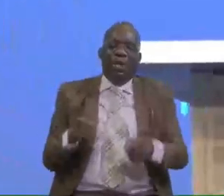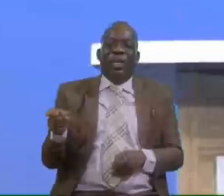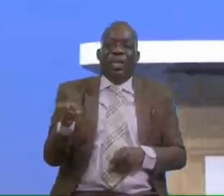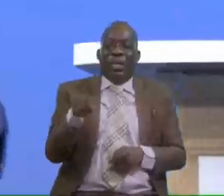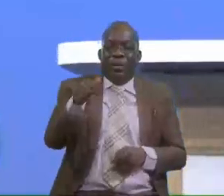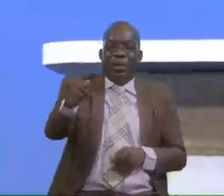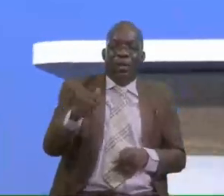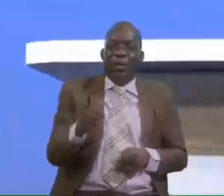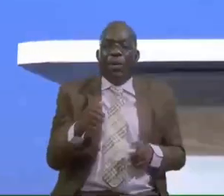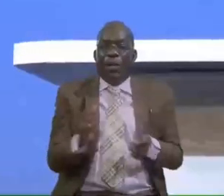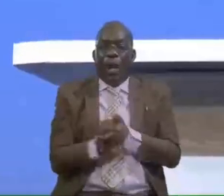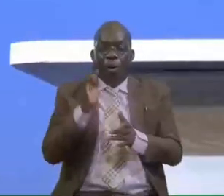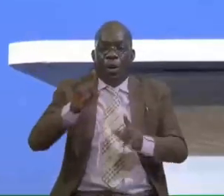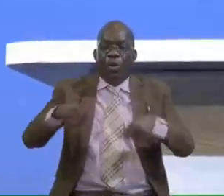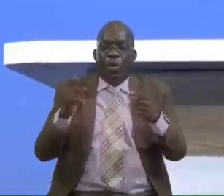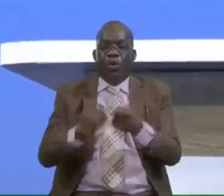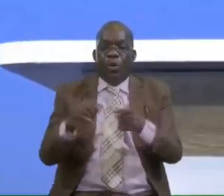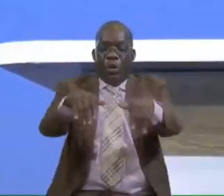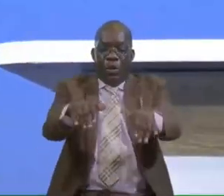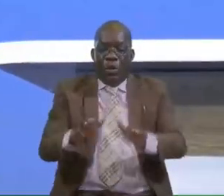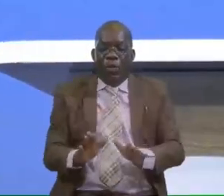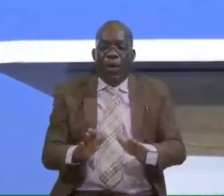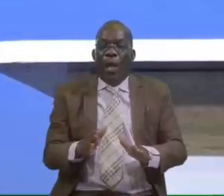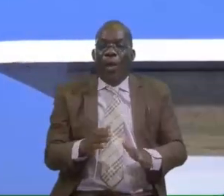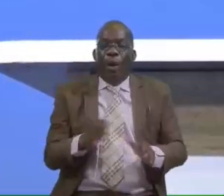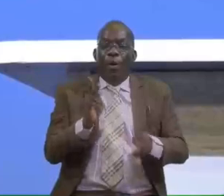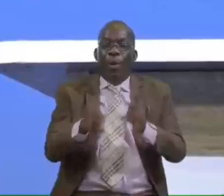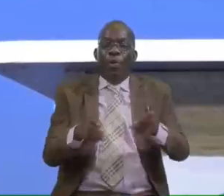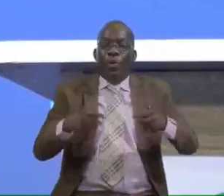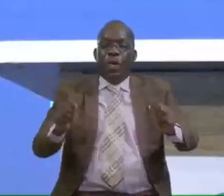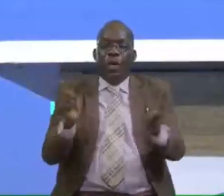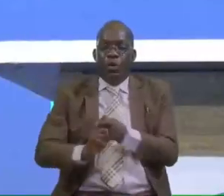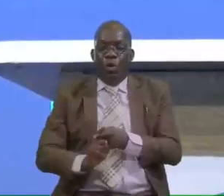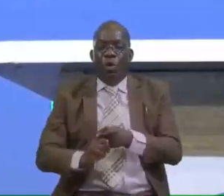la tombe et les gens essaient de le lier par les chaînes.